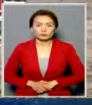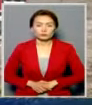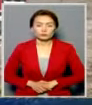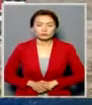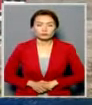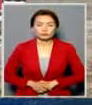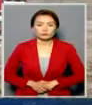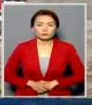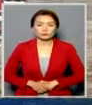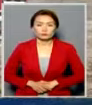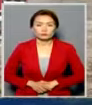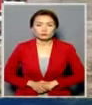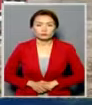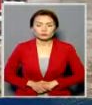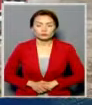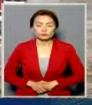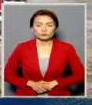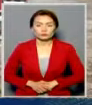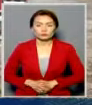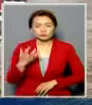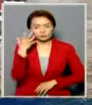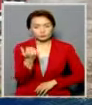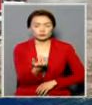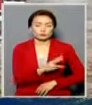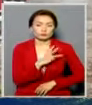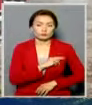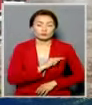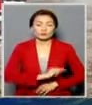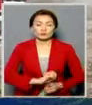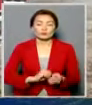мальчику, который всем сердцем любит пожарных.